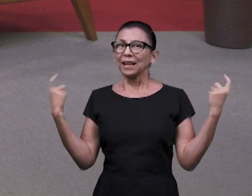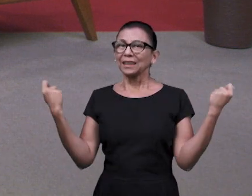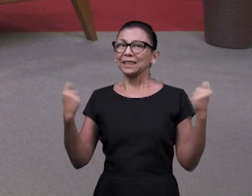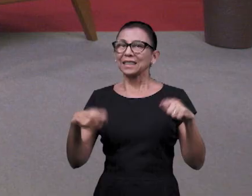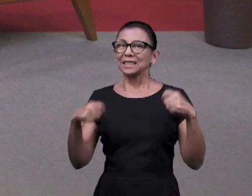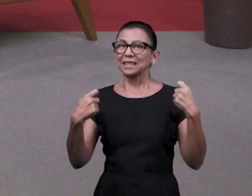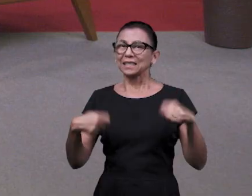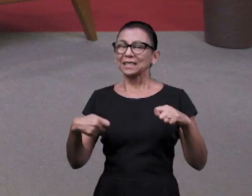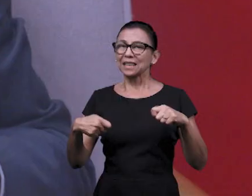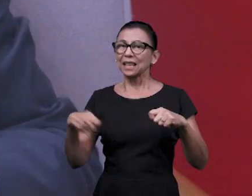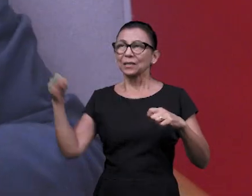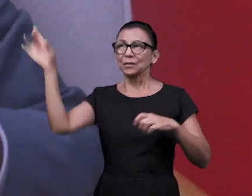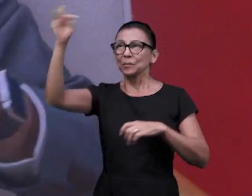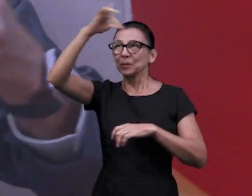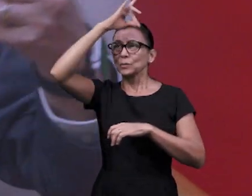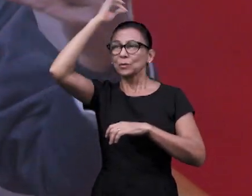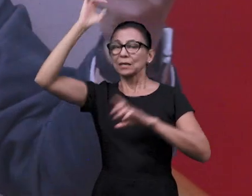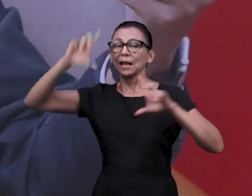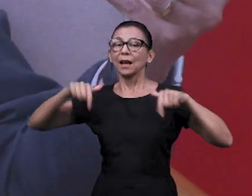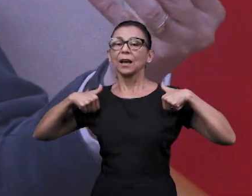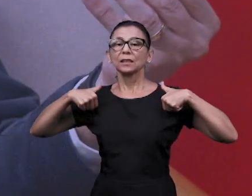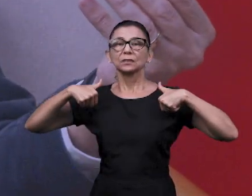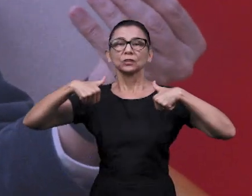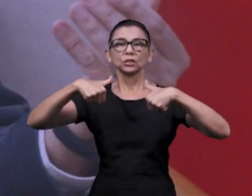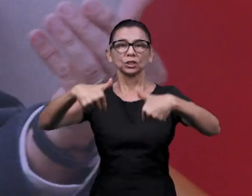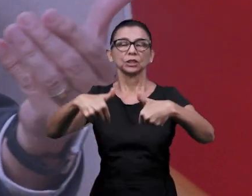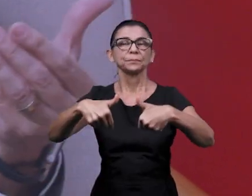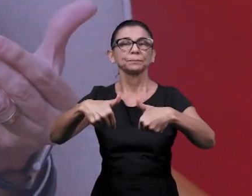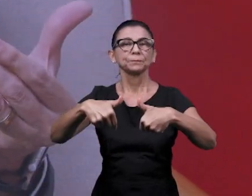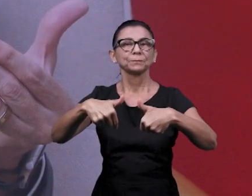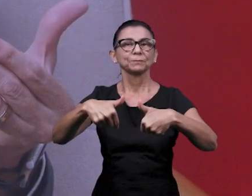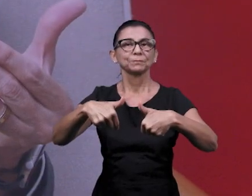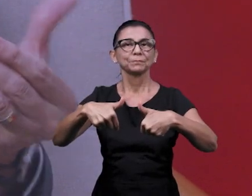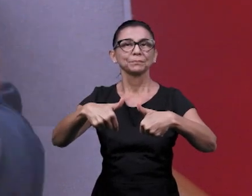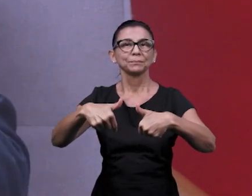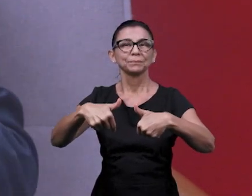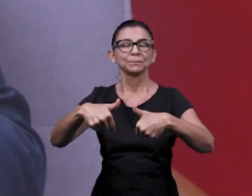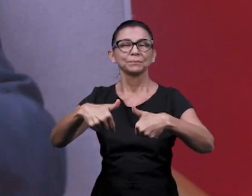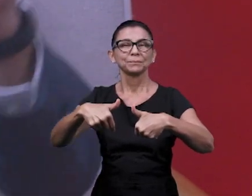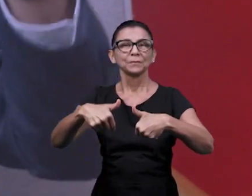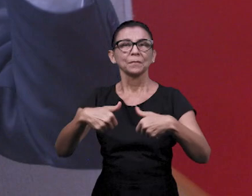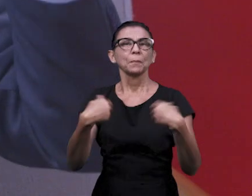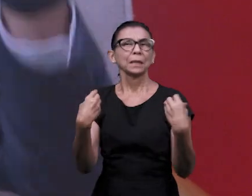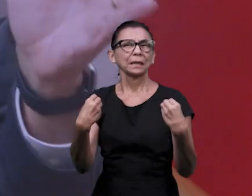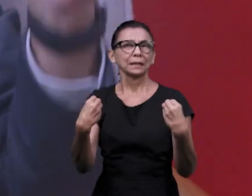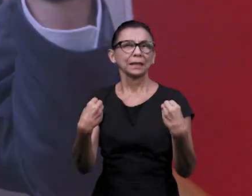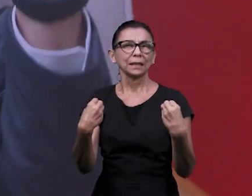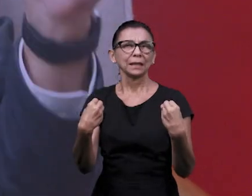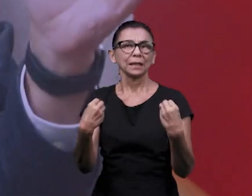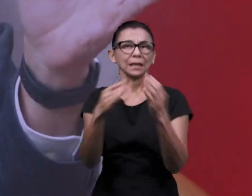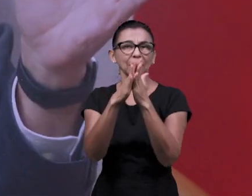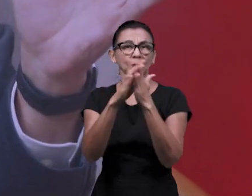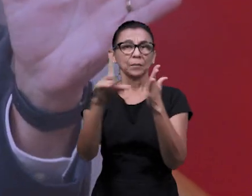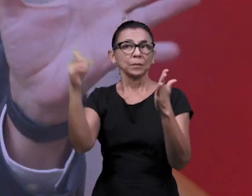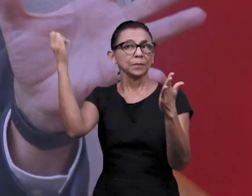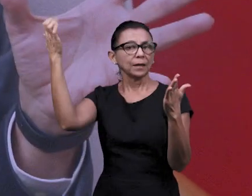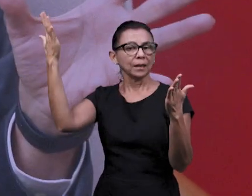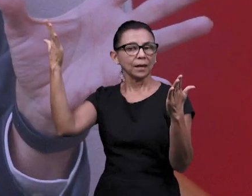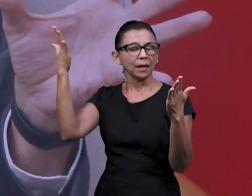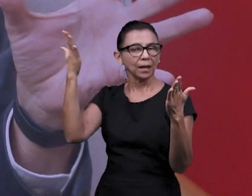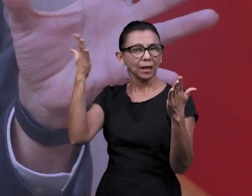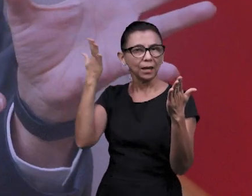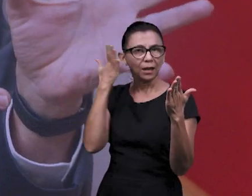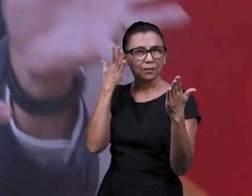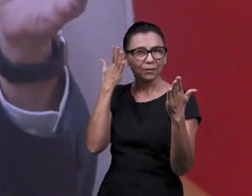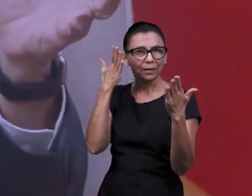du haut, du Saint-Esprit, afin de révéler la parole. Pourquoi? Parce que à travers la